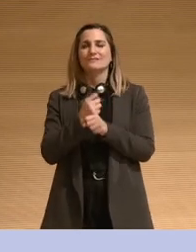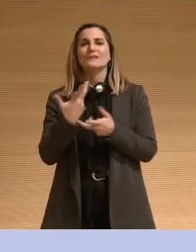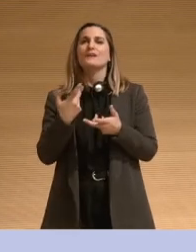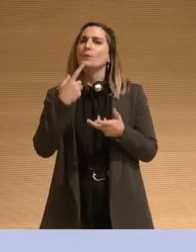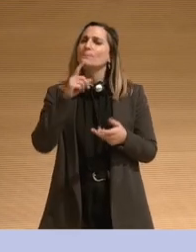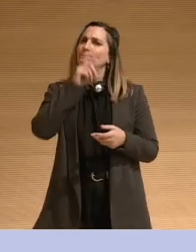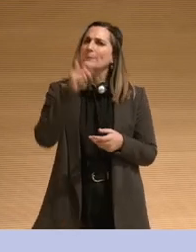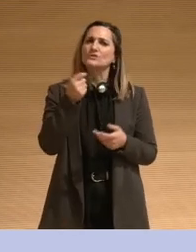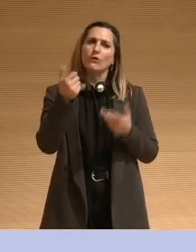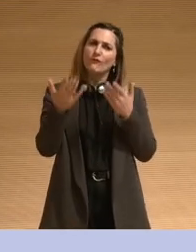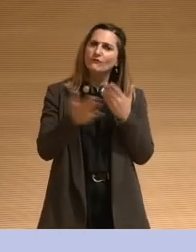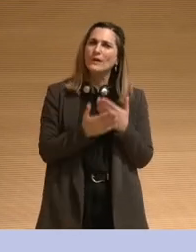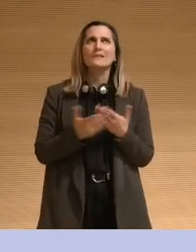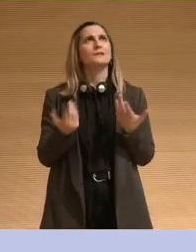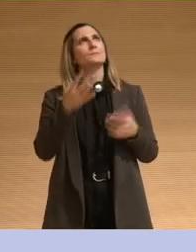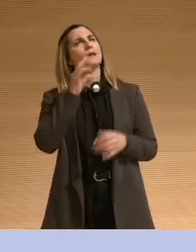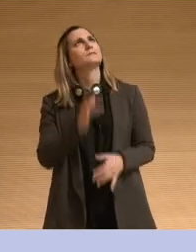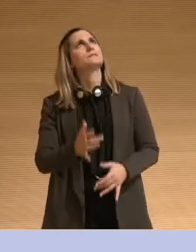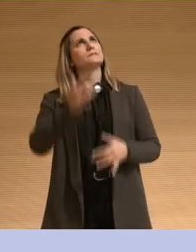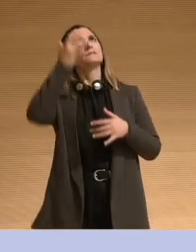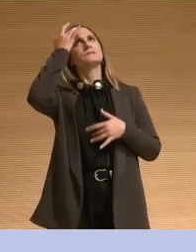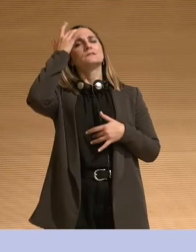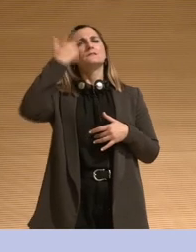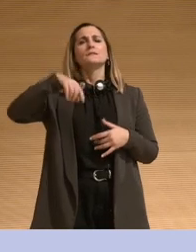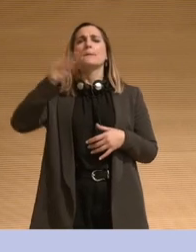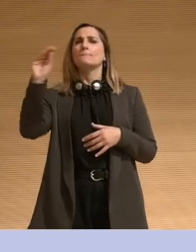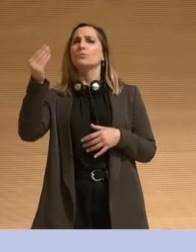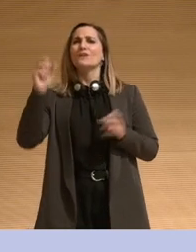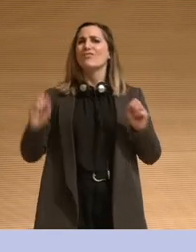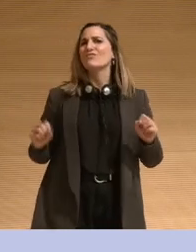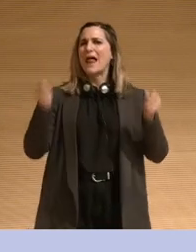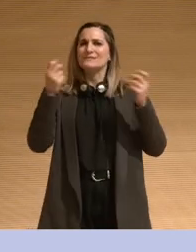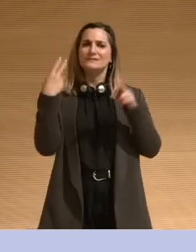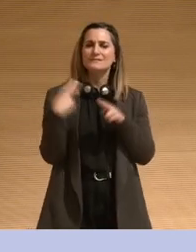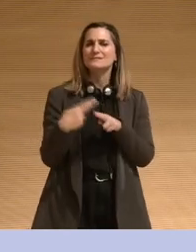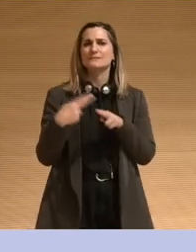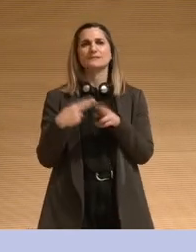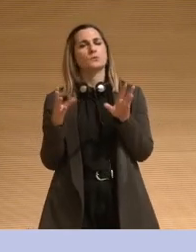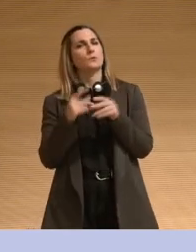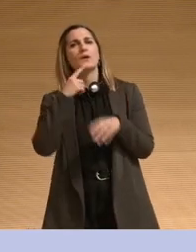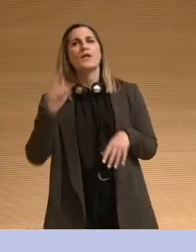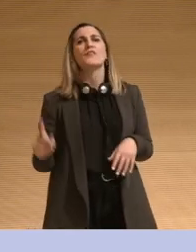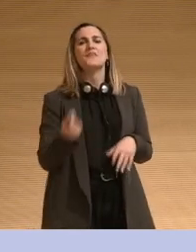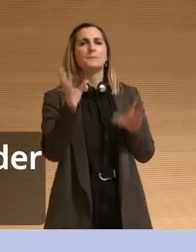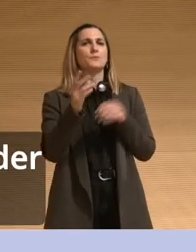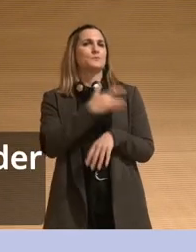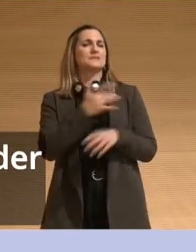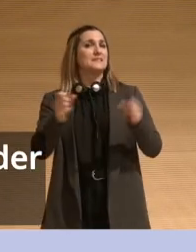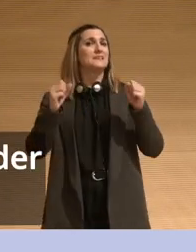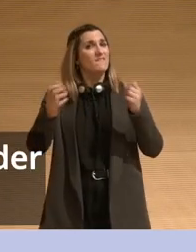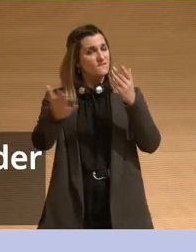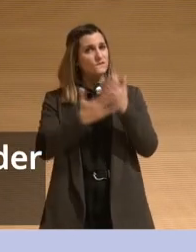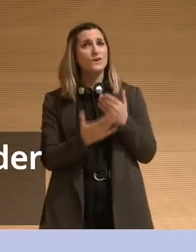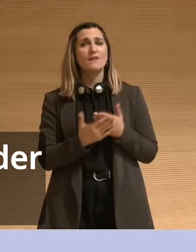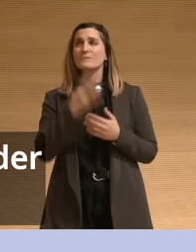να συνειδητοποιήσουμε πόσο χρήσιμες είναι οι πολιτιστικές δράσεις για την θεραπεία ψυχικών προβλημάτων. Διότι